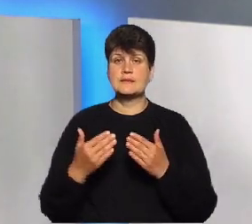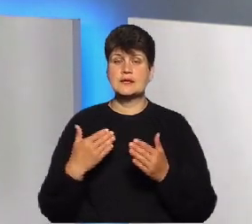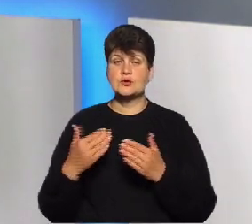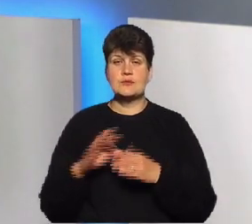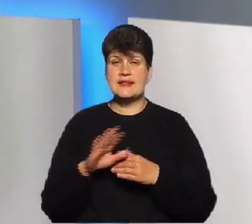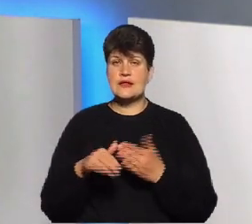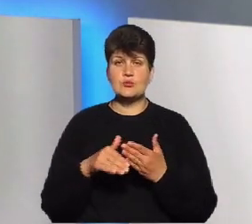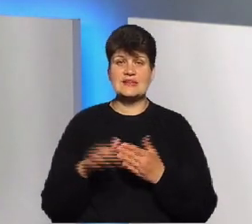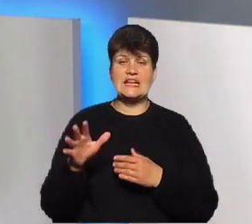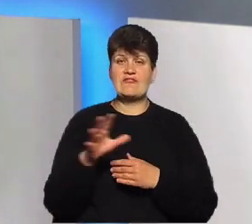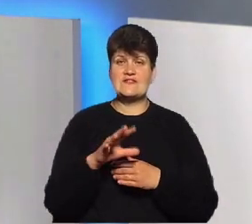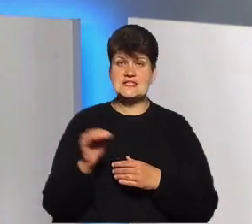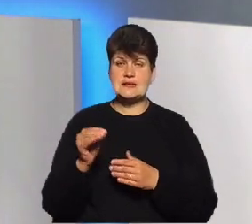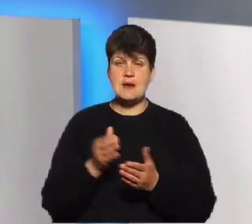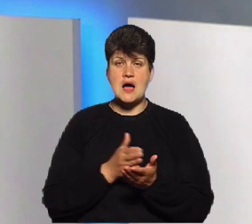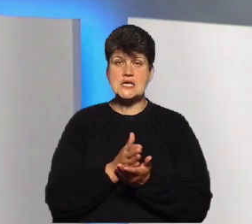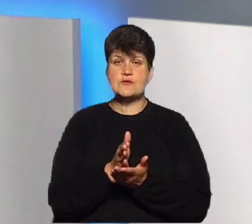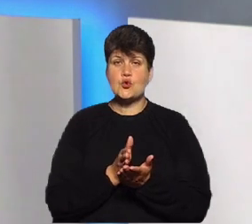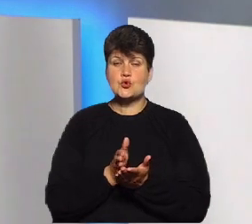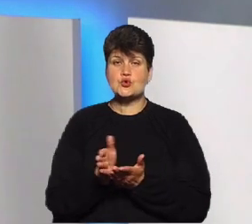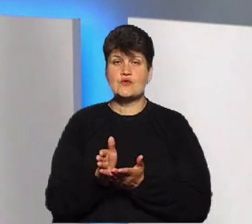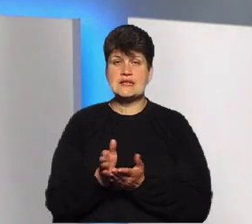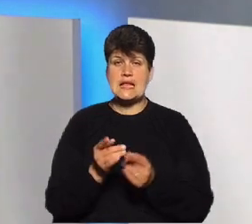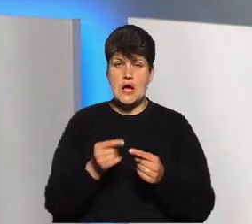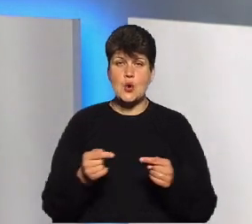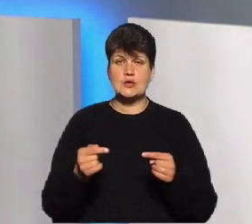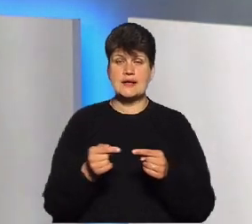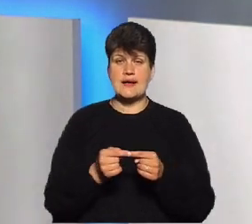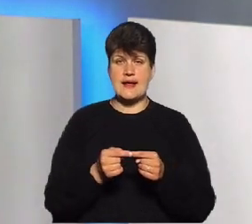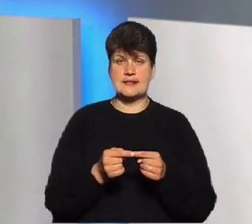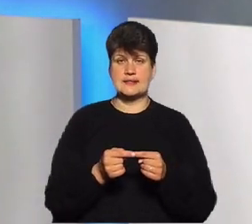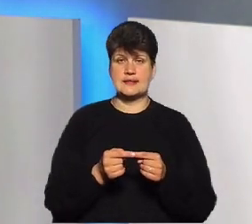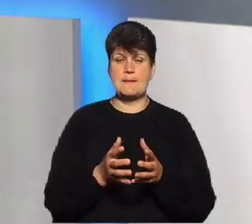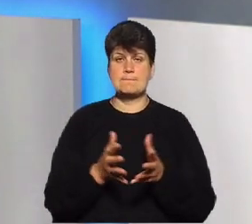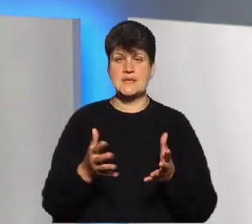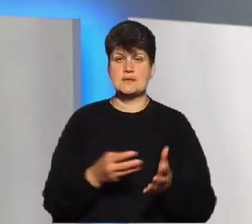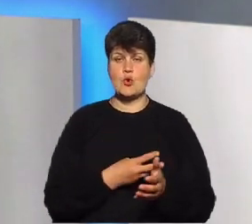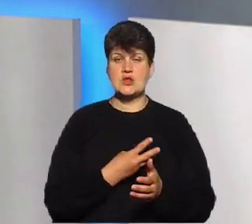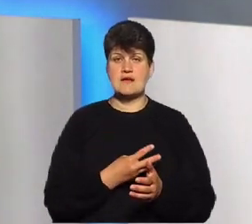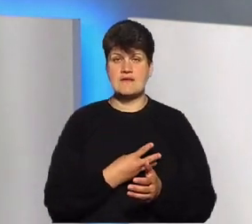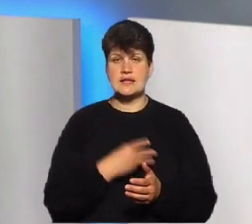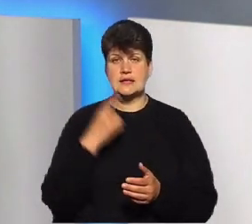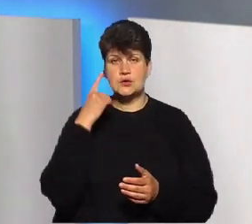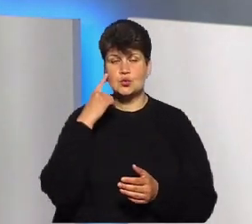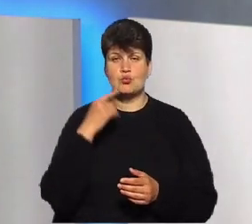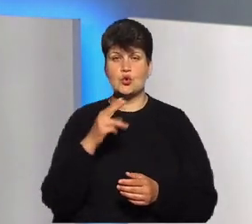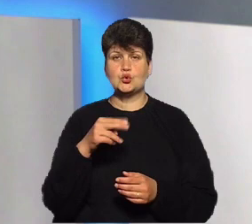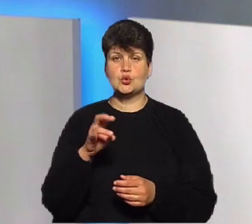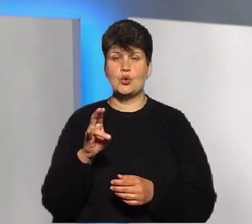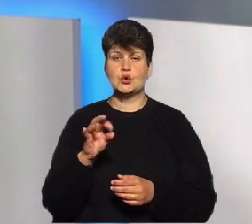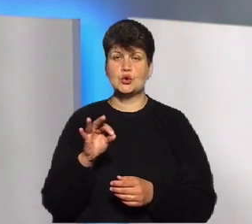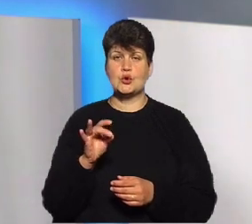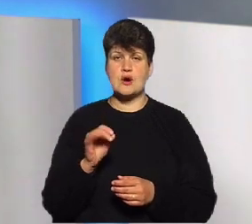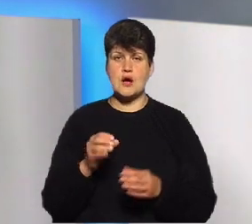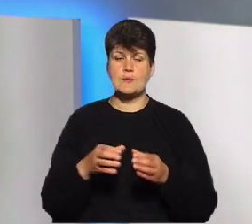потрішки, а сфокусуватися на конкретних, окремих, найбільш мотивованих на думку донора громад, щоб будувати оці історії успіху, щоб